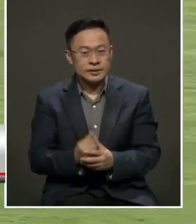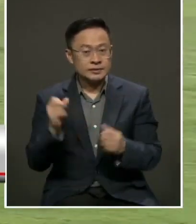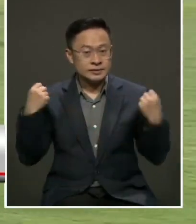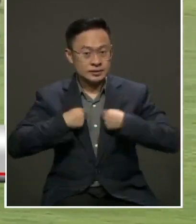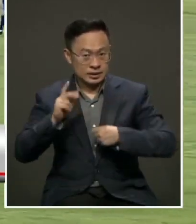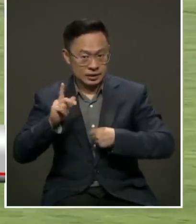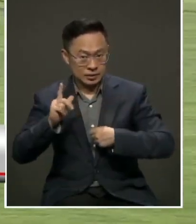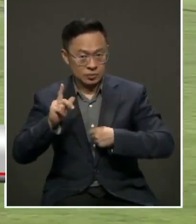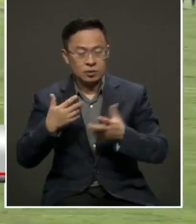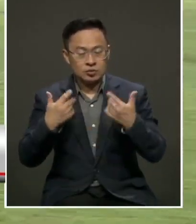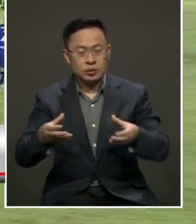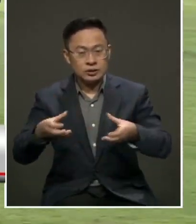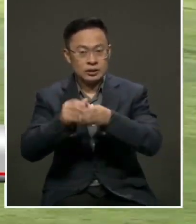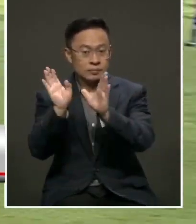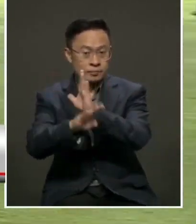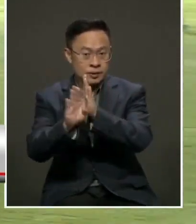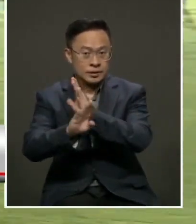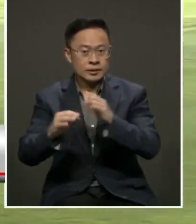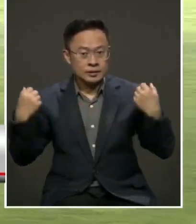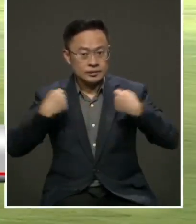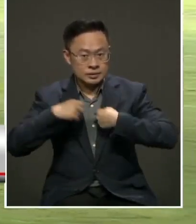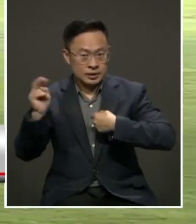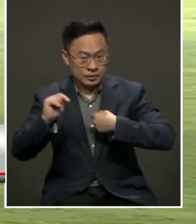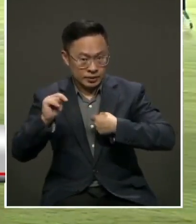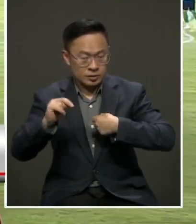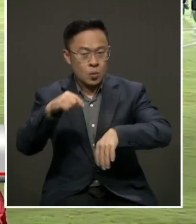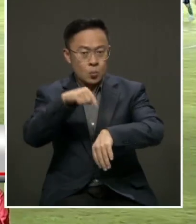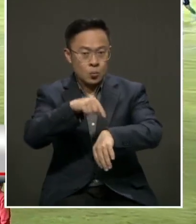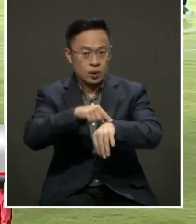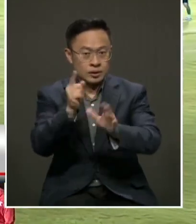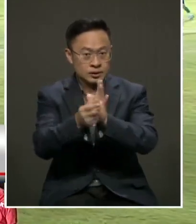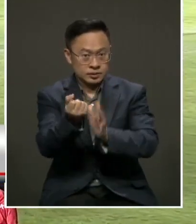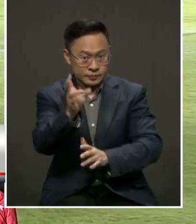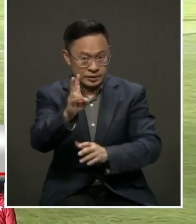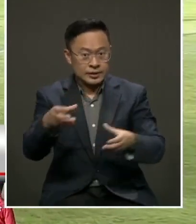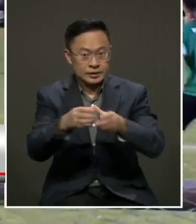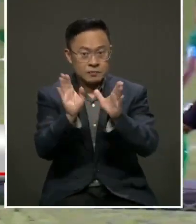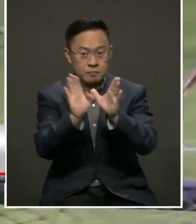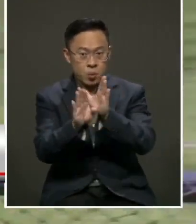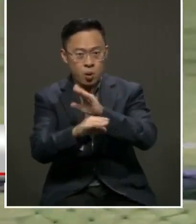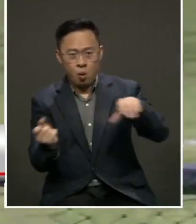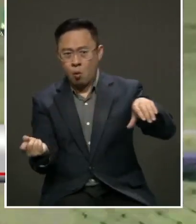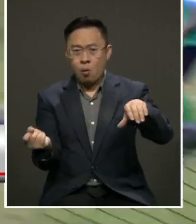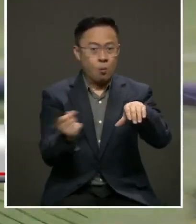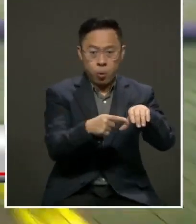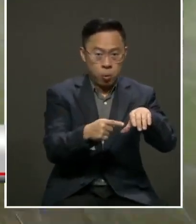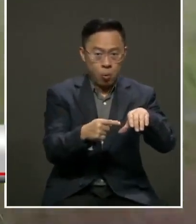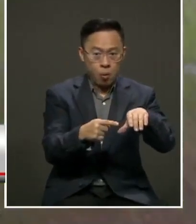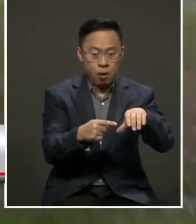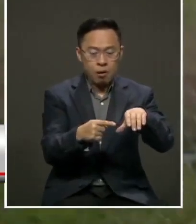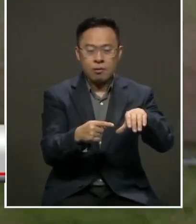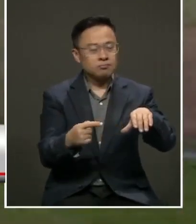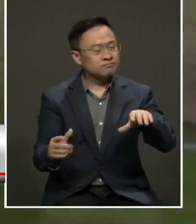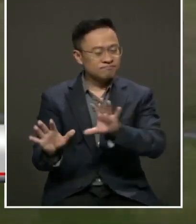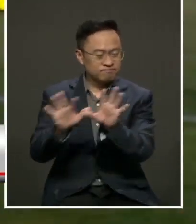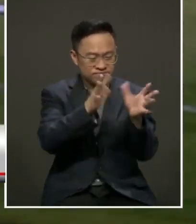ที่ยังไม่แพ้ใครเลยค่ะครึ่งแรกนาทีที่17ค่ะพีระดลฉ่ำรัศมีได้กัดซัดนอกเกร็บกอบโทษนะคะแต่ว่าไม่ผ่าน